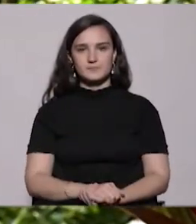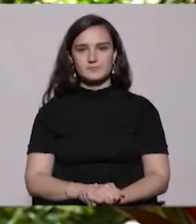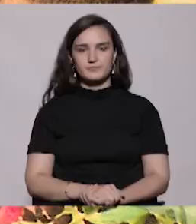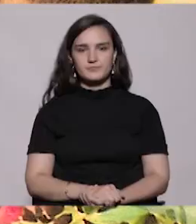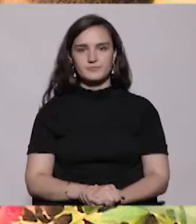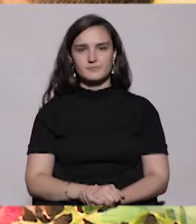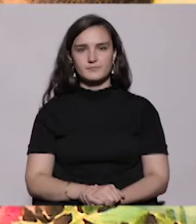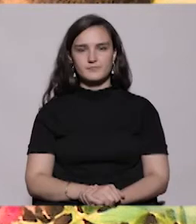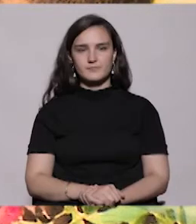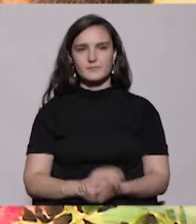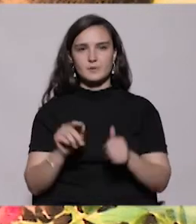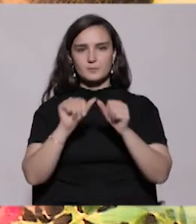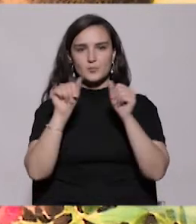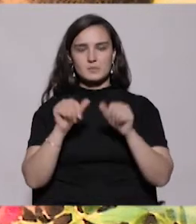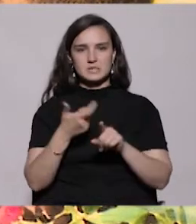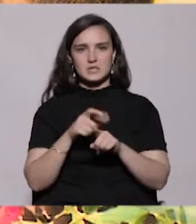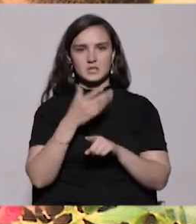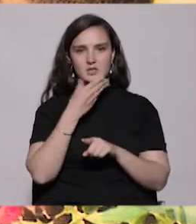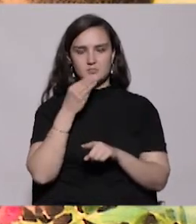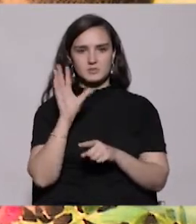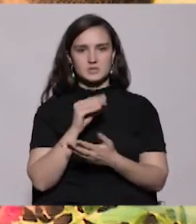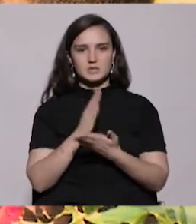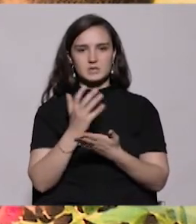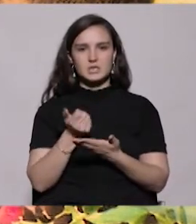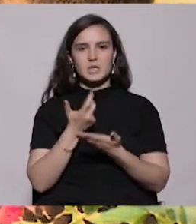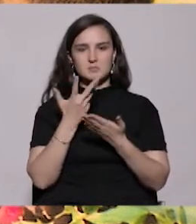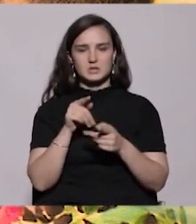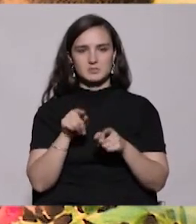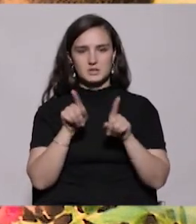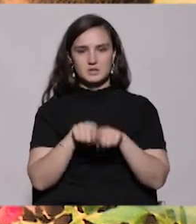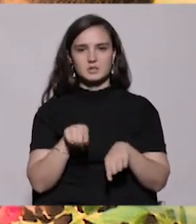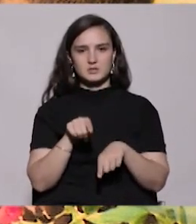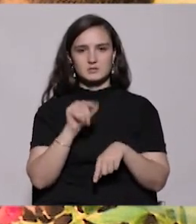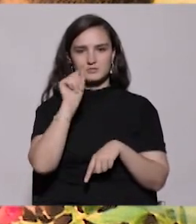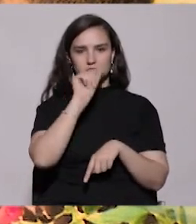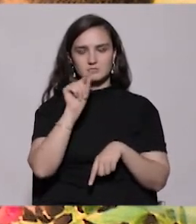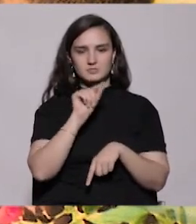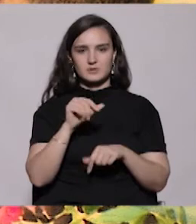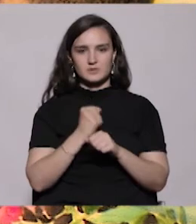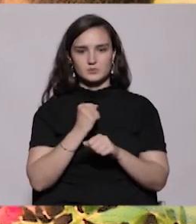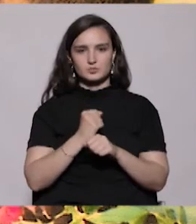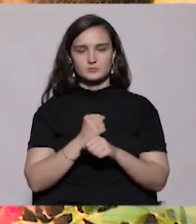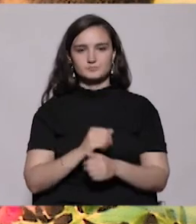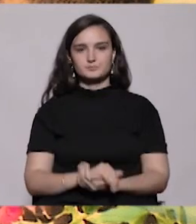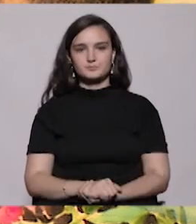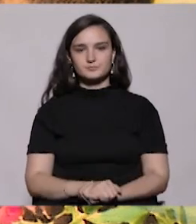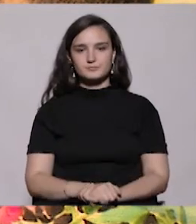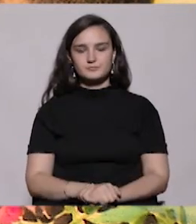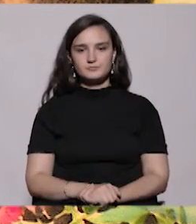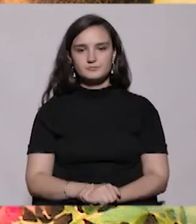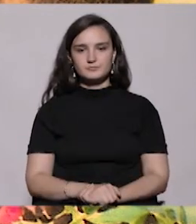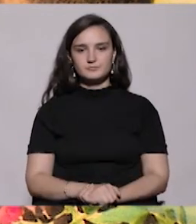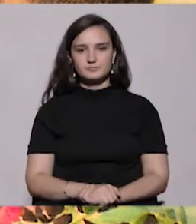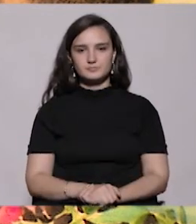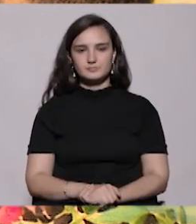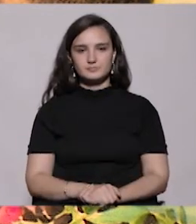რაღაცა ზარზის ფორმა აქვს. ძალიან ლამაზებია. რამდენიმე ახაც აი ესე გავაკეთოთ. აი ესე.